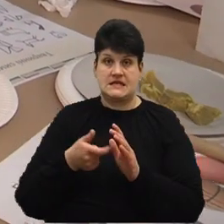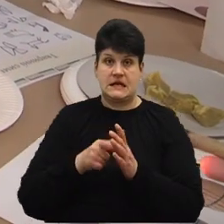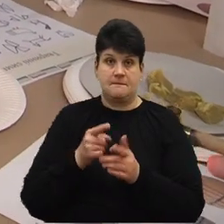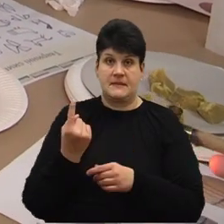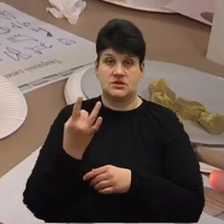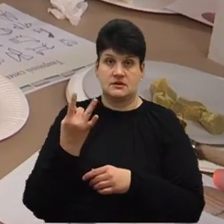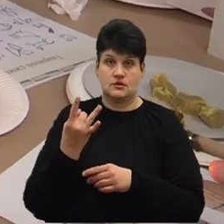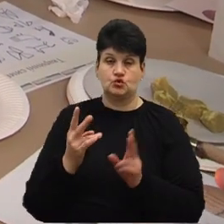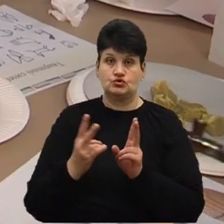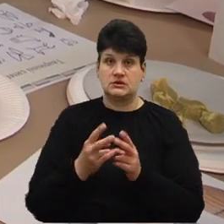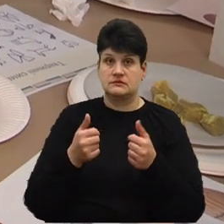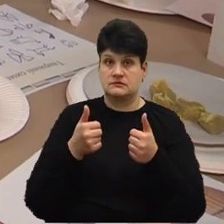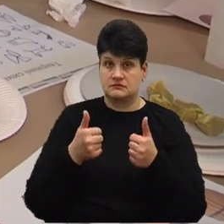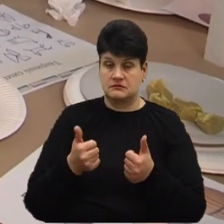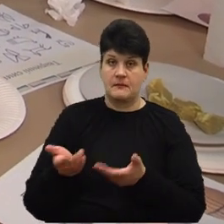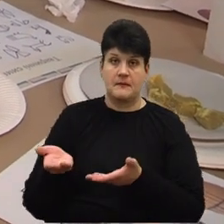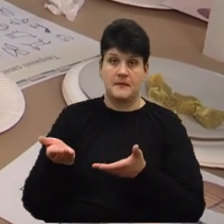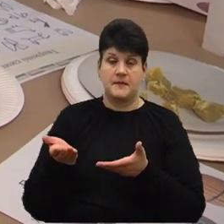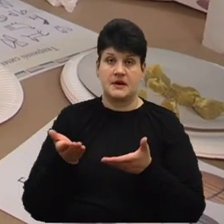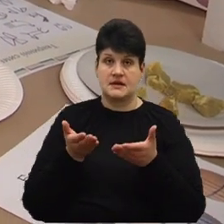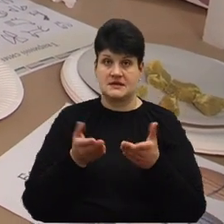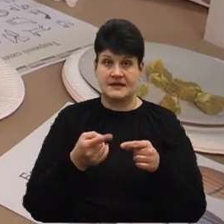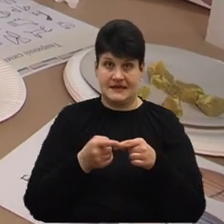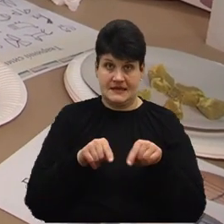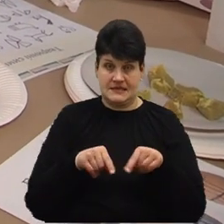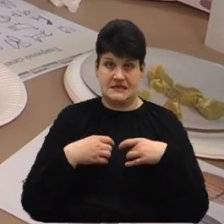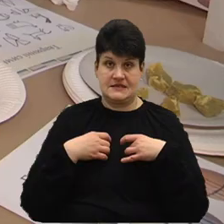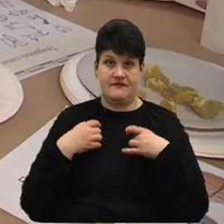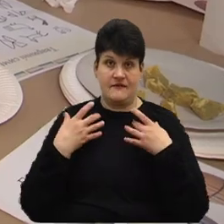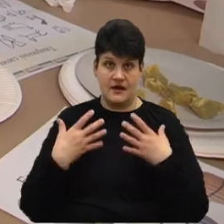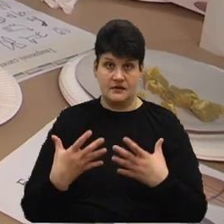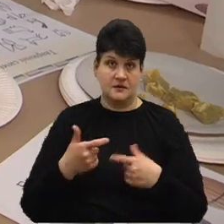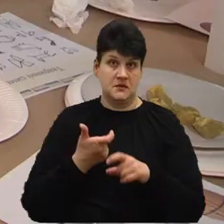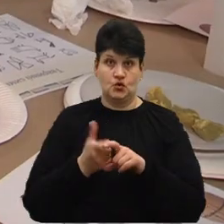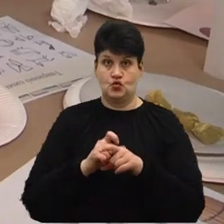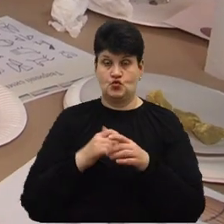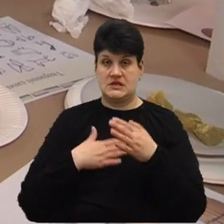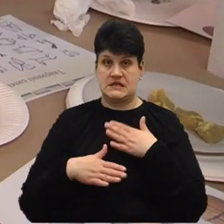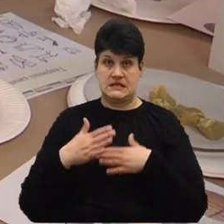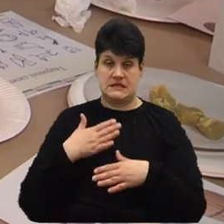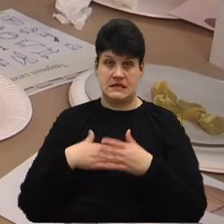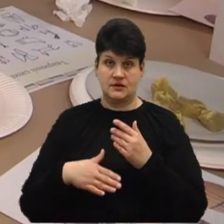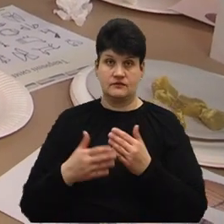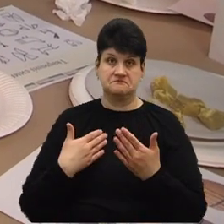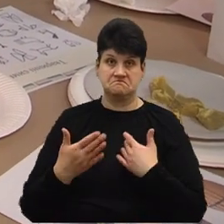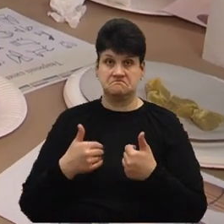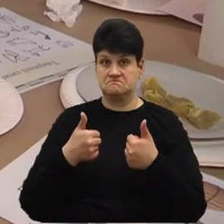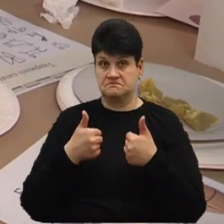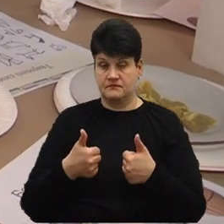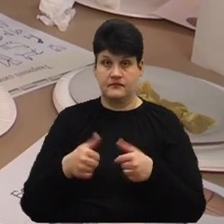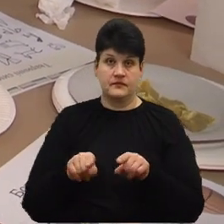Зустріли нас гарно, пригласили ось нас на це свято. Ми дуже задоволені. Відносяться гарно, як ми наче